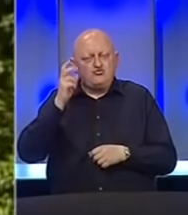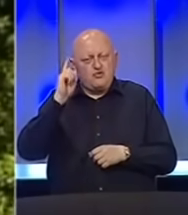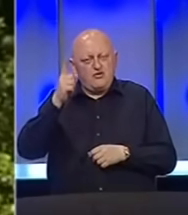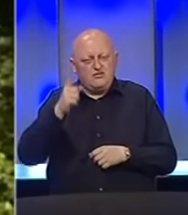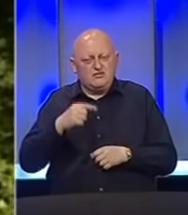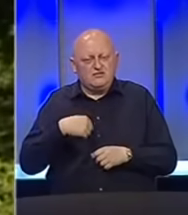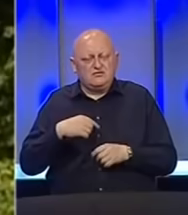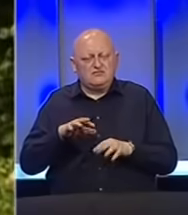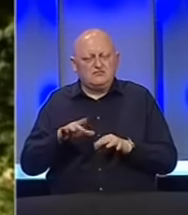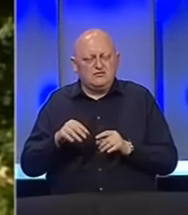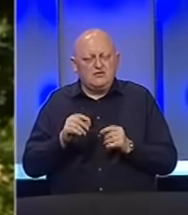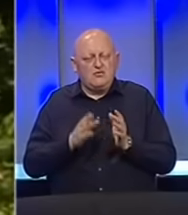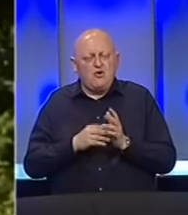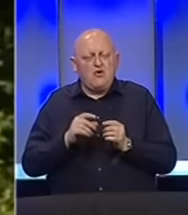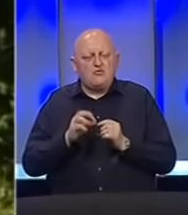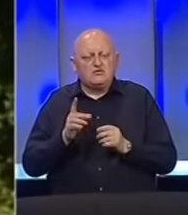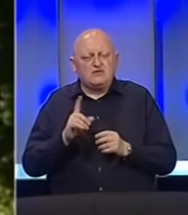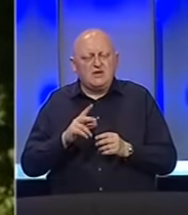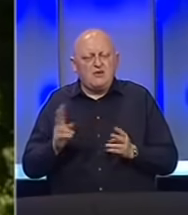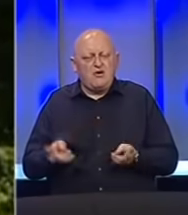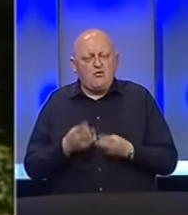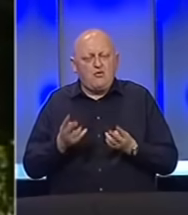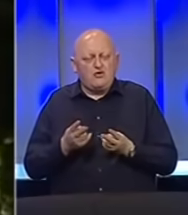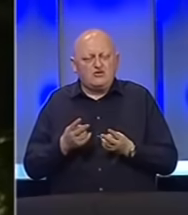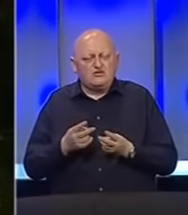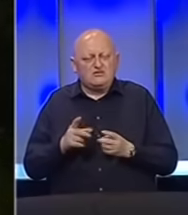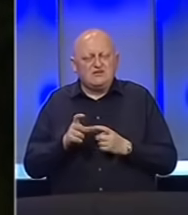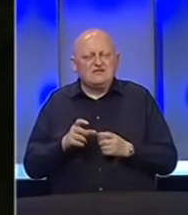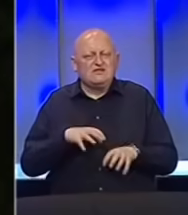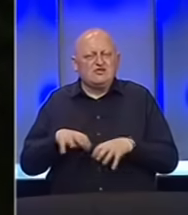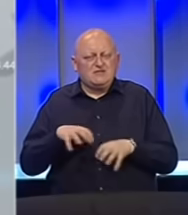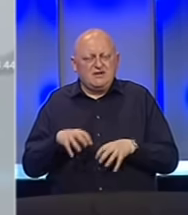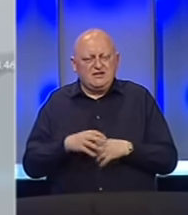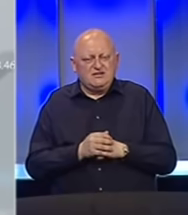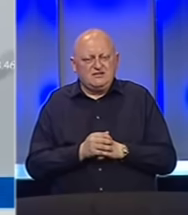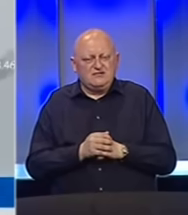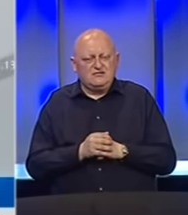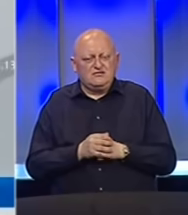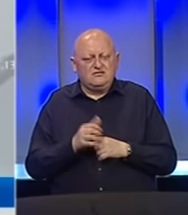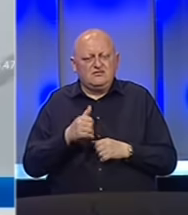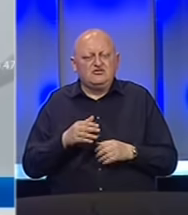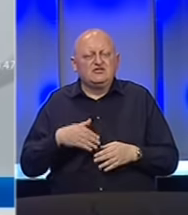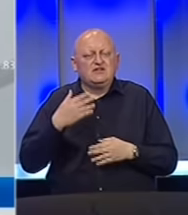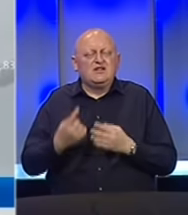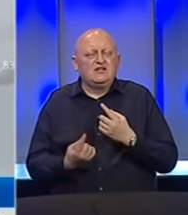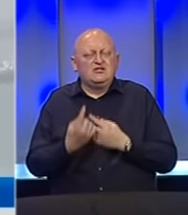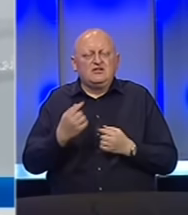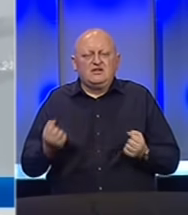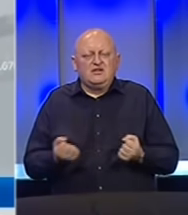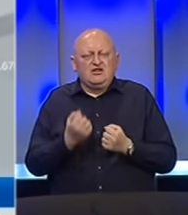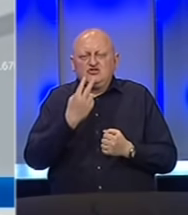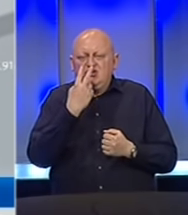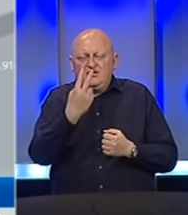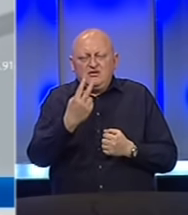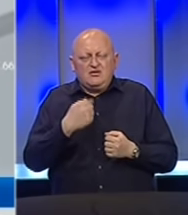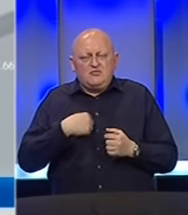portala mojposao.ba kažu da nema potražnje za sezonskim radnicima. Šta će se dalje dešavati, zaista teško je